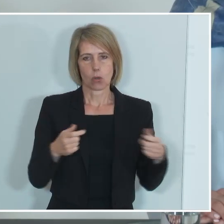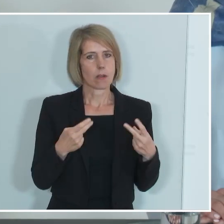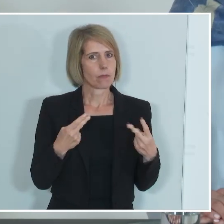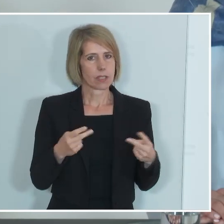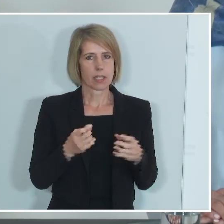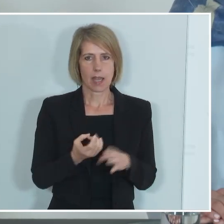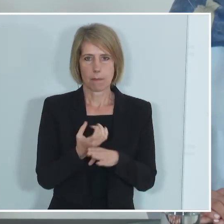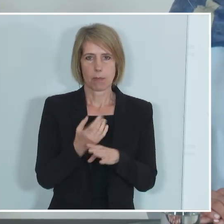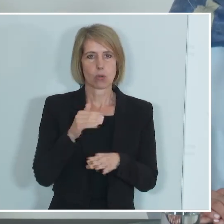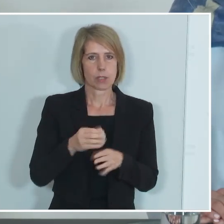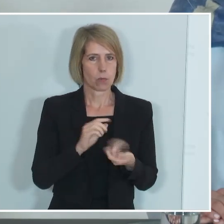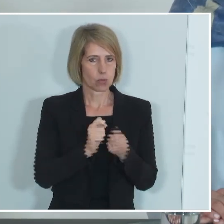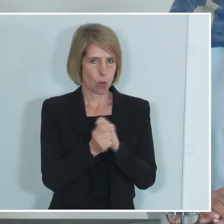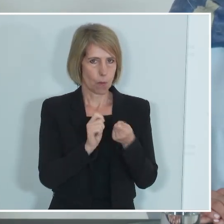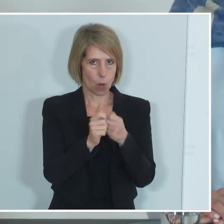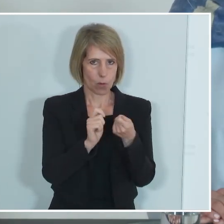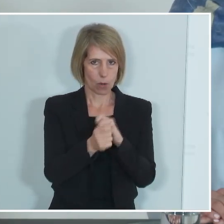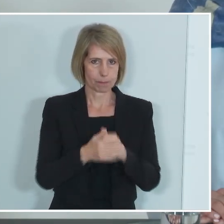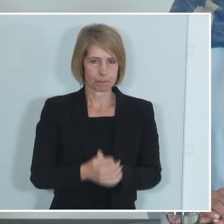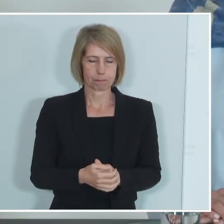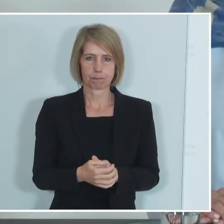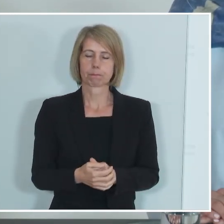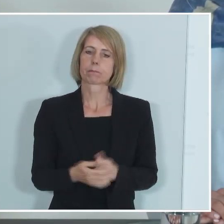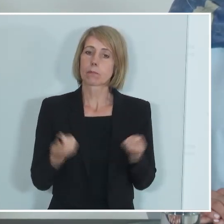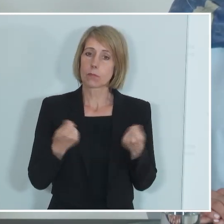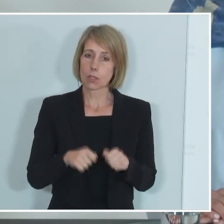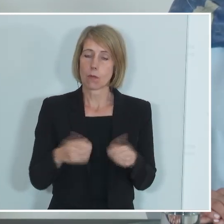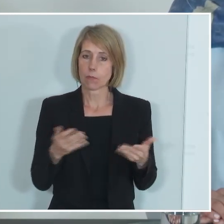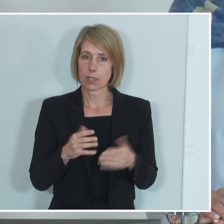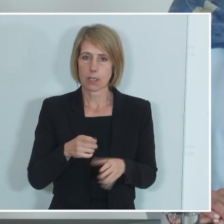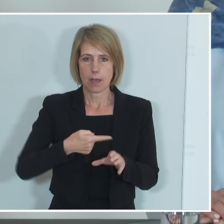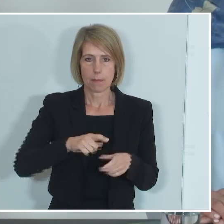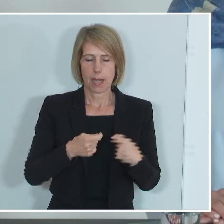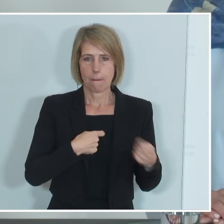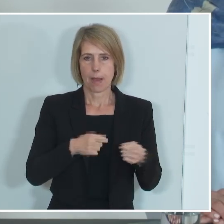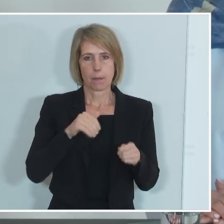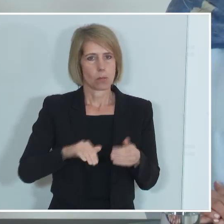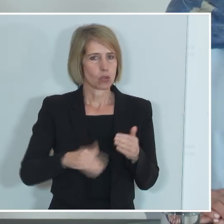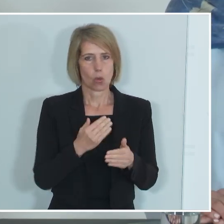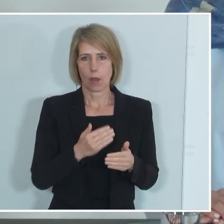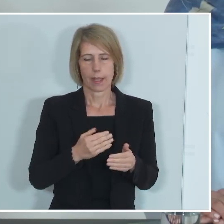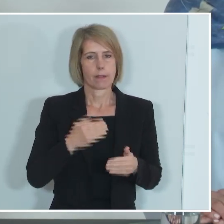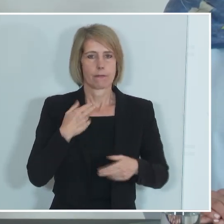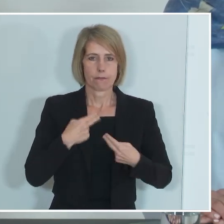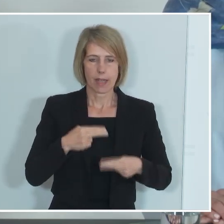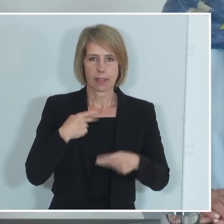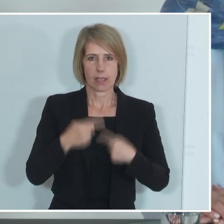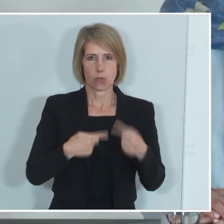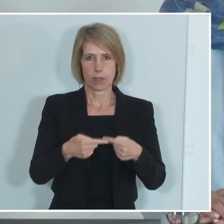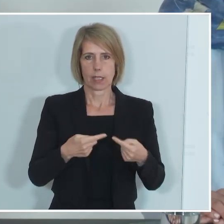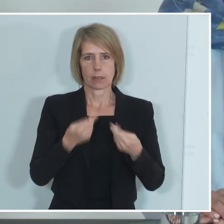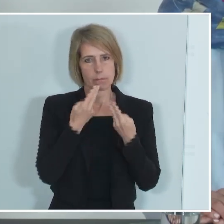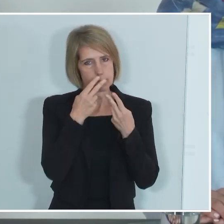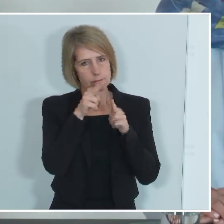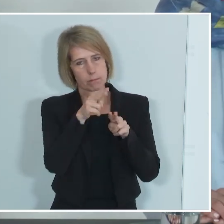setzen. Ich komme zum Schluss. Der Binnenmarkt muss neu ausgerichtet werden, das ist eine Weiterentwicklung.